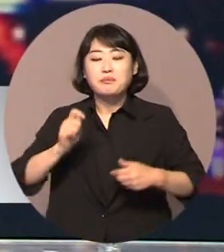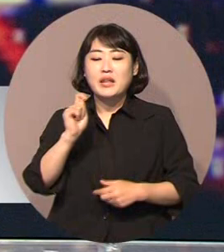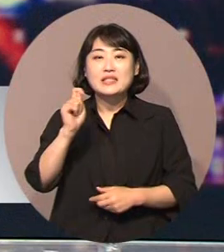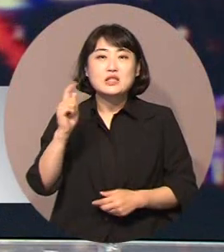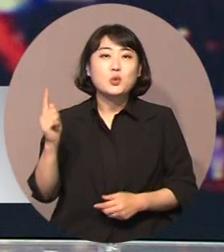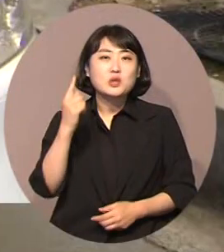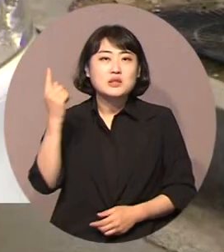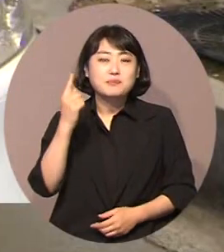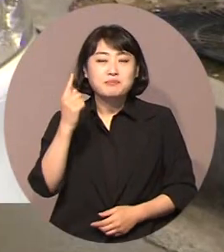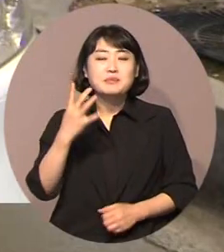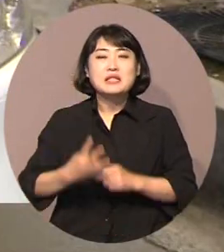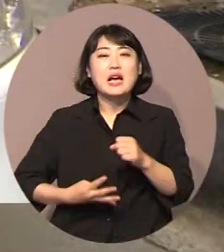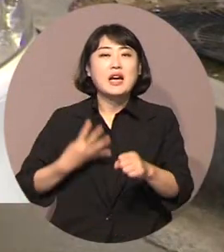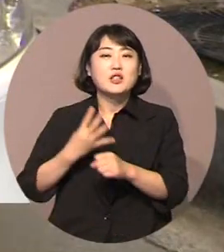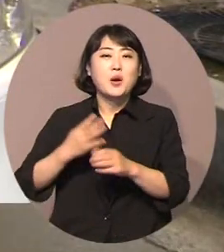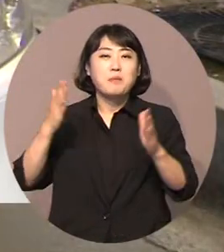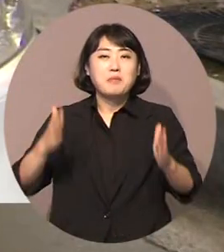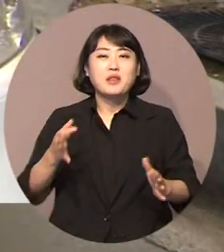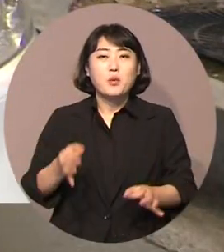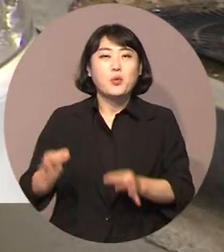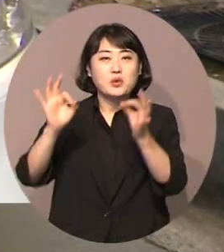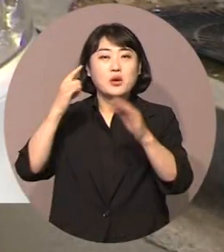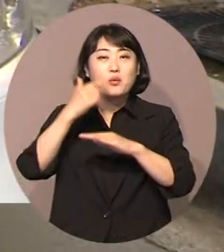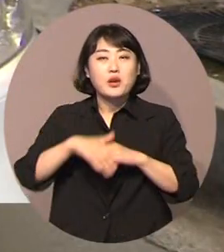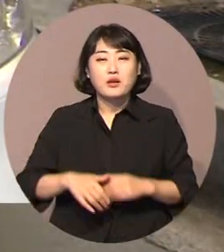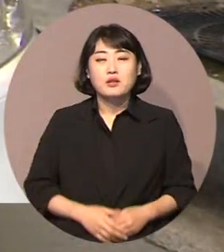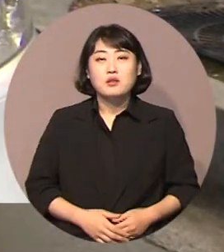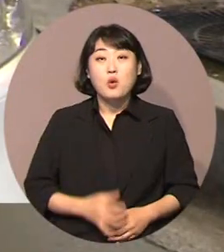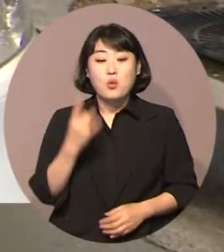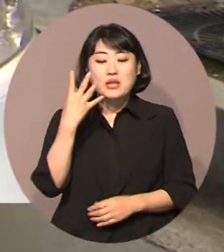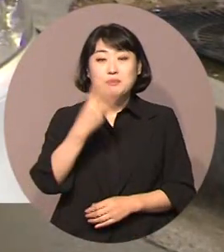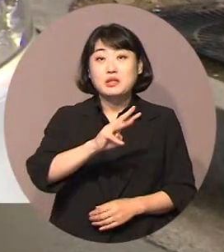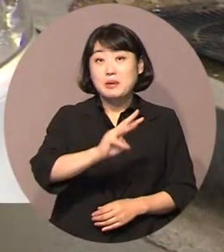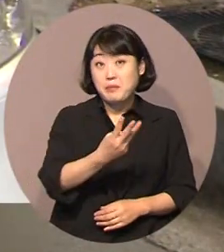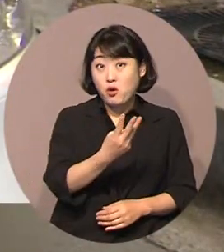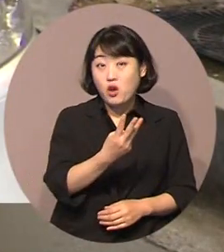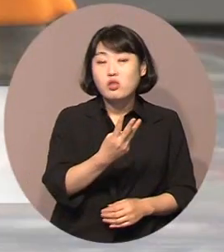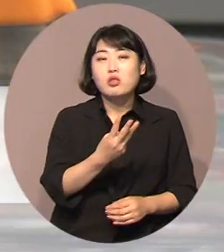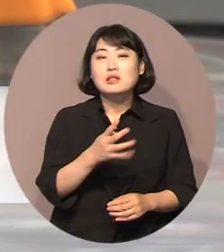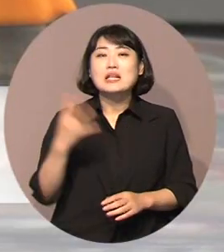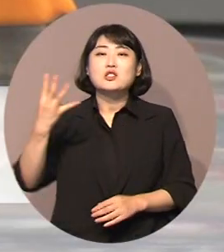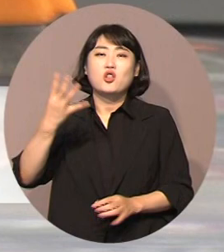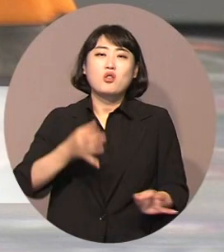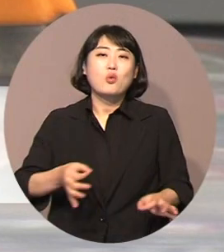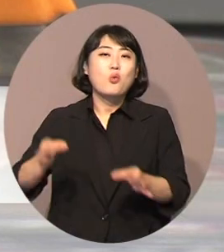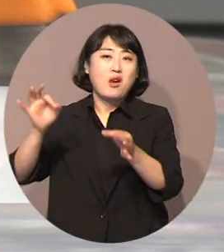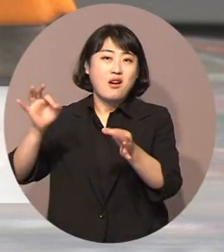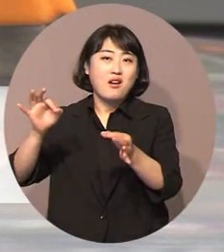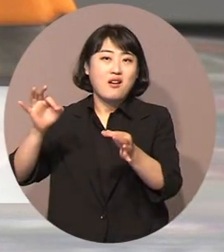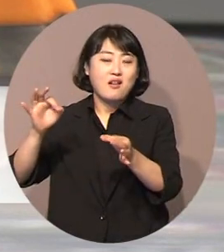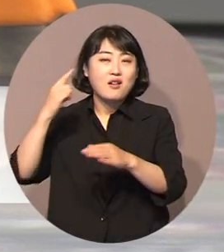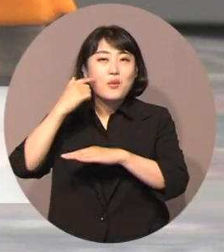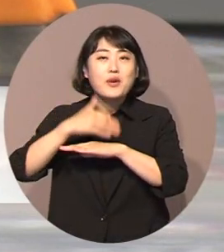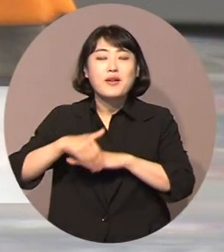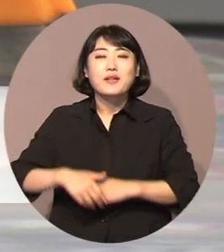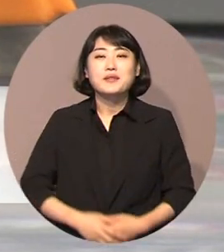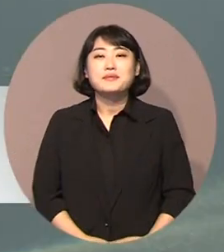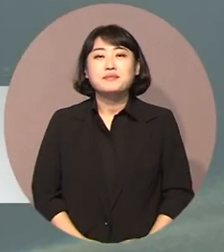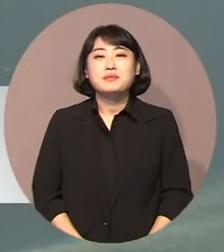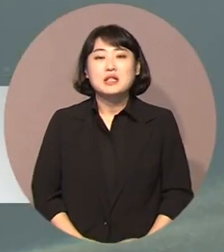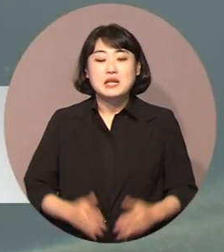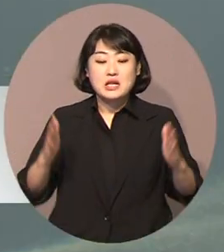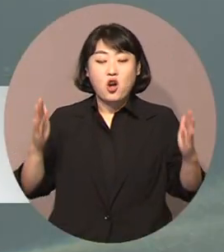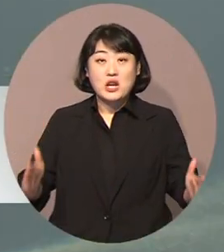만에 5일 전망입니다 충남 택시 기본요금은 기존 3300원에서 4,000원으로 인상될 예정인 가운데